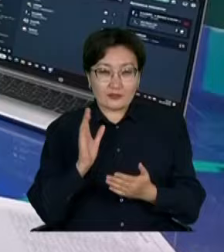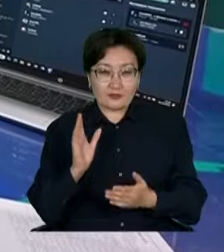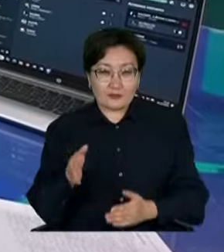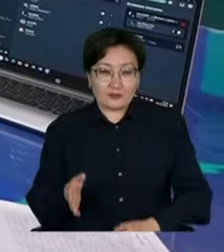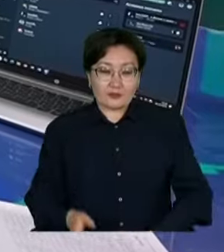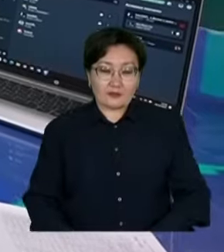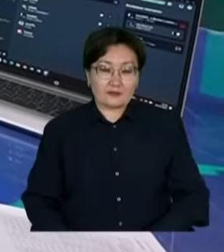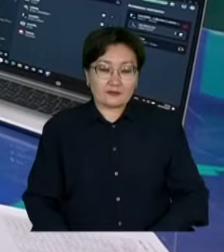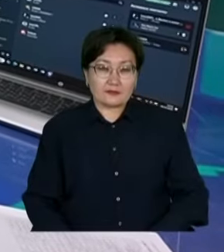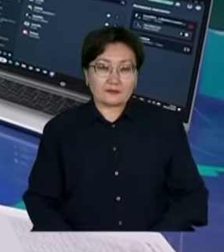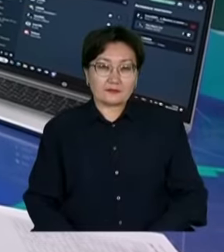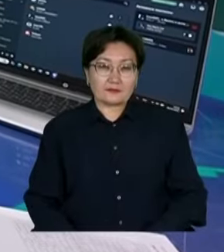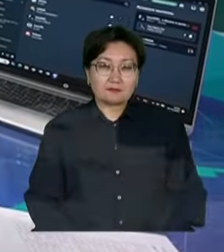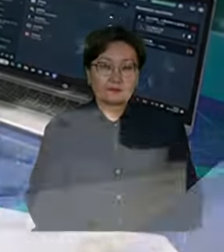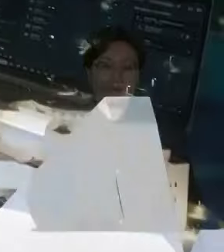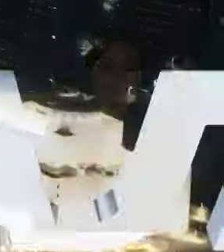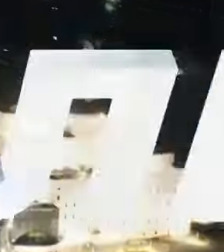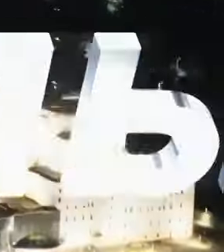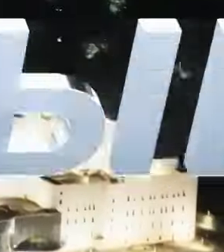Бүгінгі шығарылымнан көретіндеріңіз.